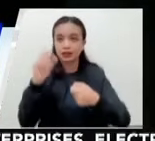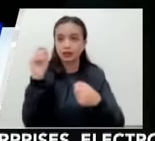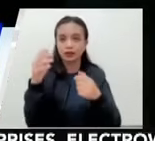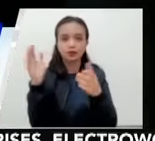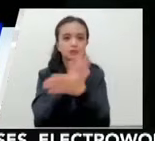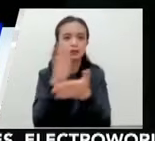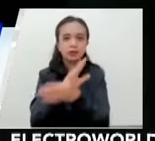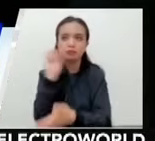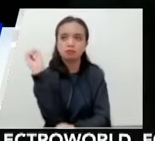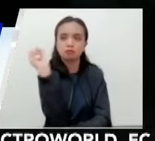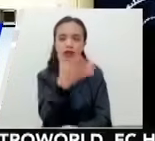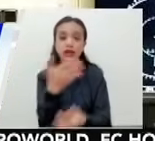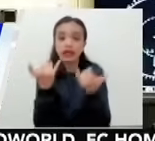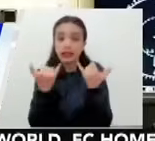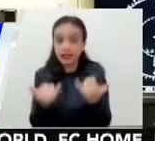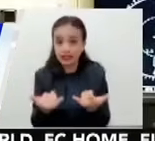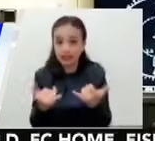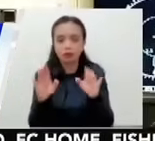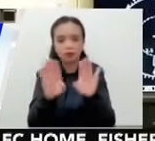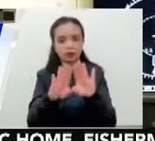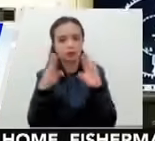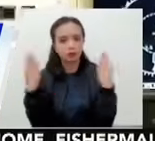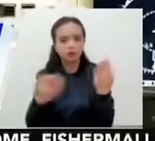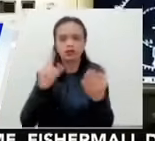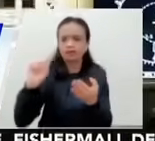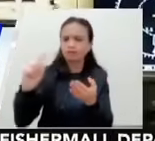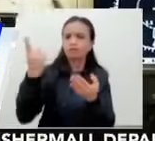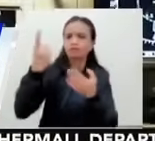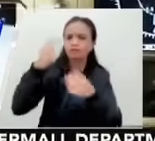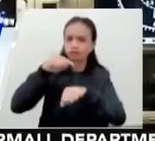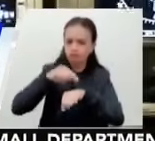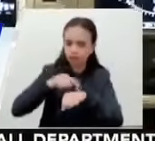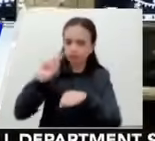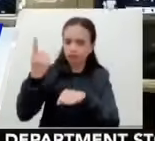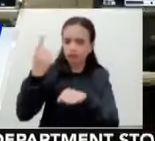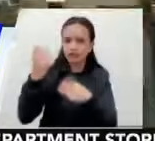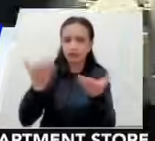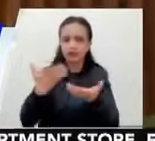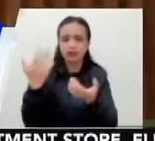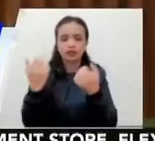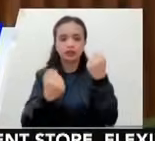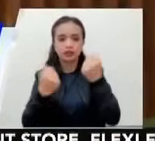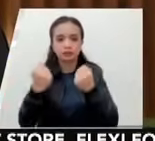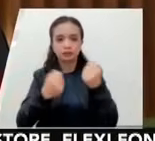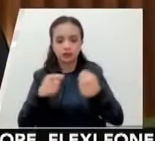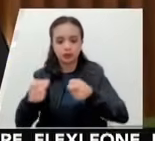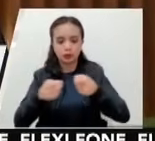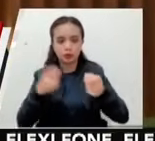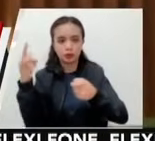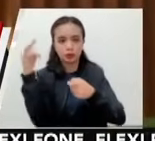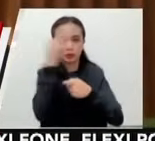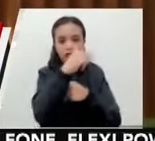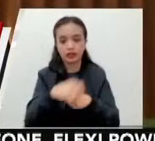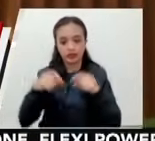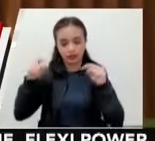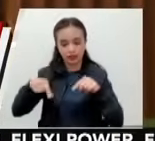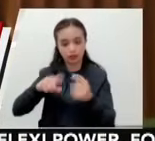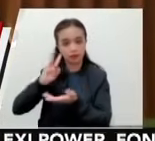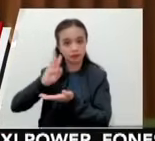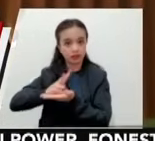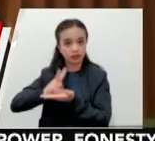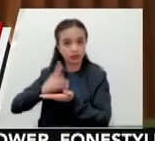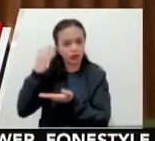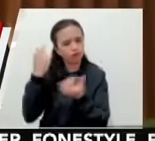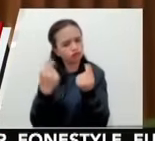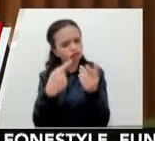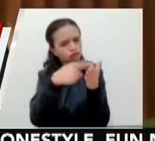Dahil ngayon, binuksan na ang kauna-unahang Recreational Flight Simulator sa bansa. This is an avenue para to check, may